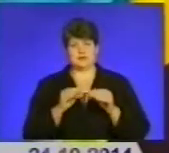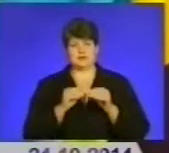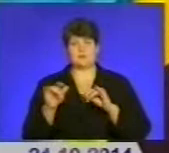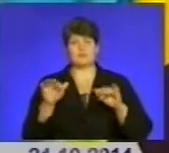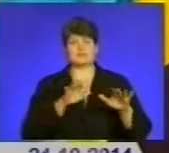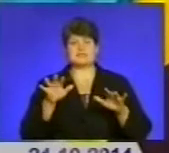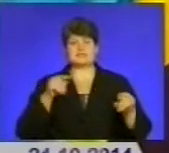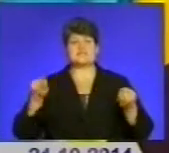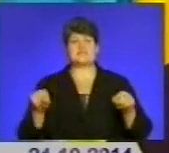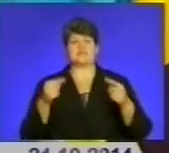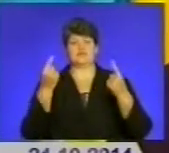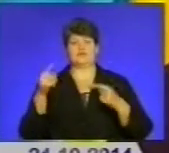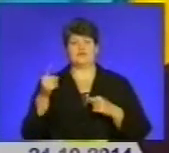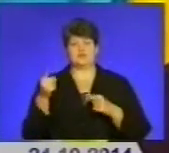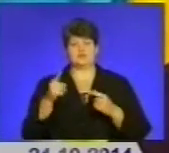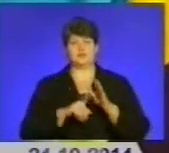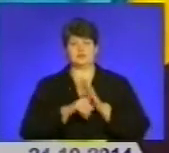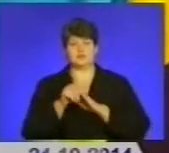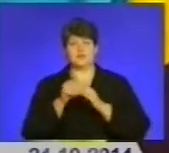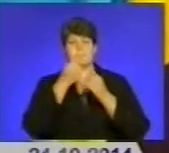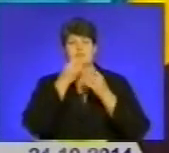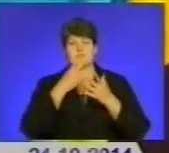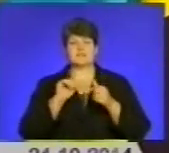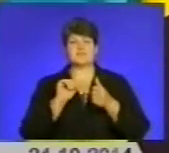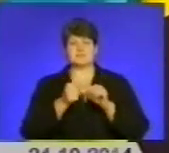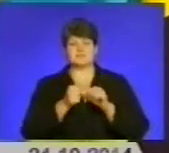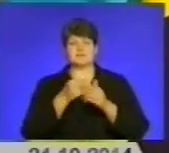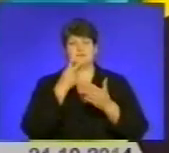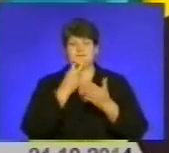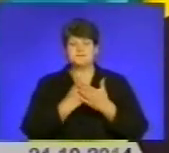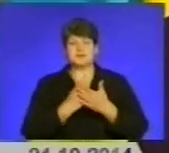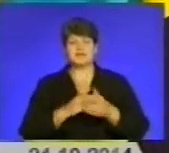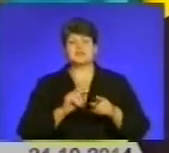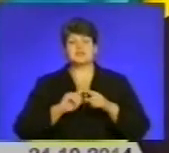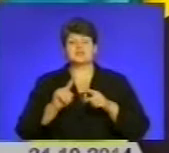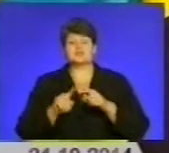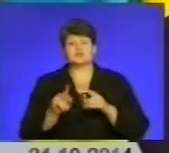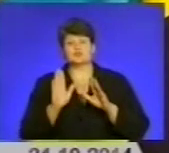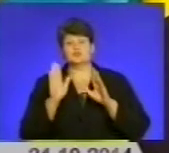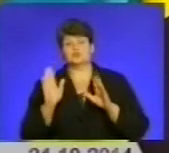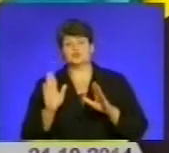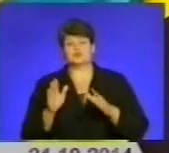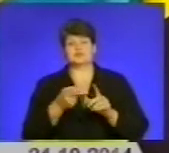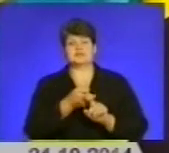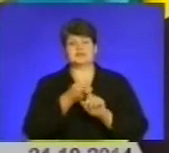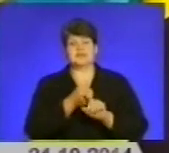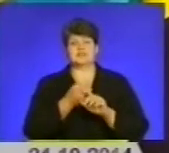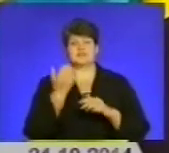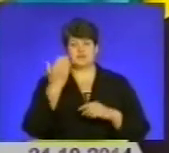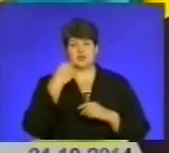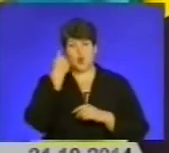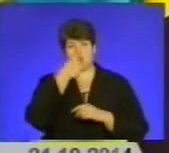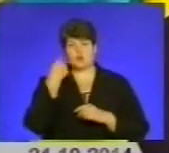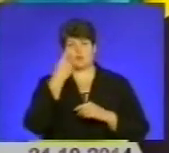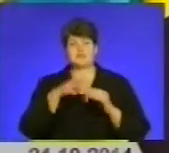відновлення Тернопільщини розпочато, позитивні зміни невідворотні. Та наскільки швидко вони відбуватимуться, залежить від вашого особистого